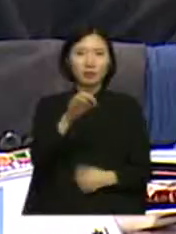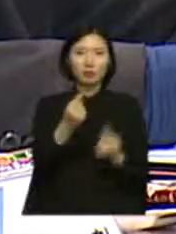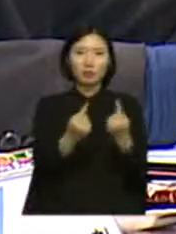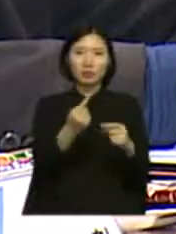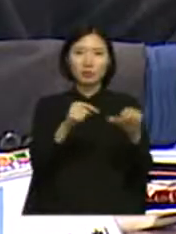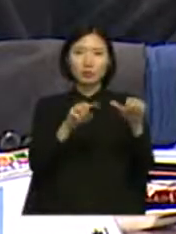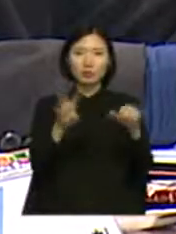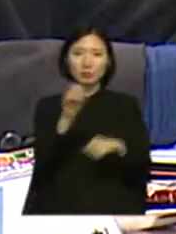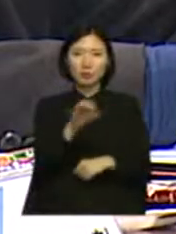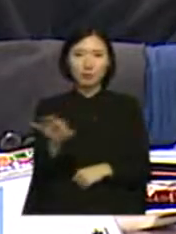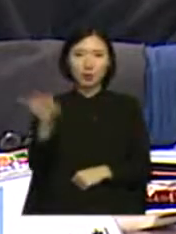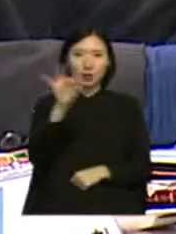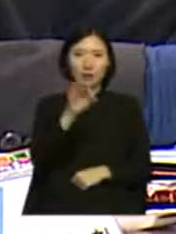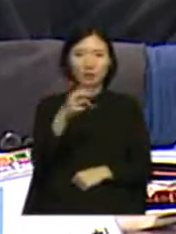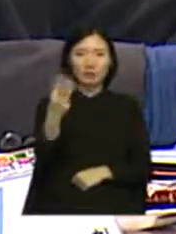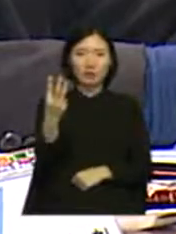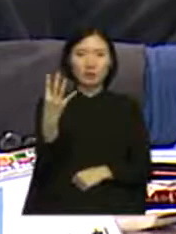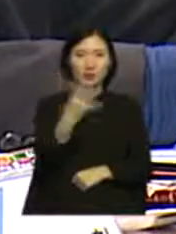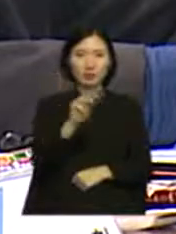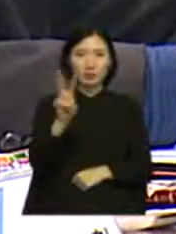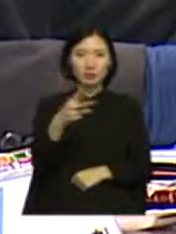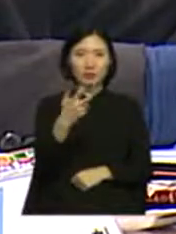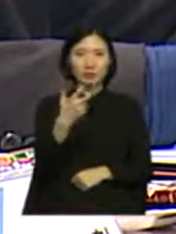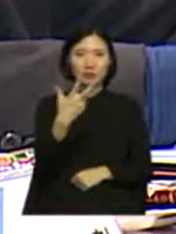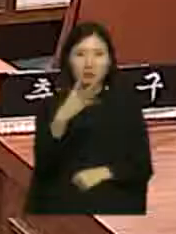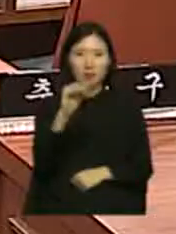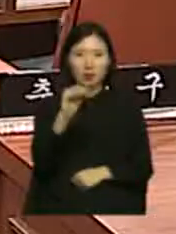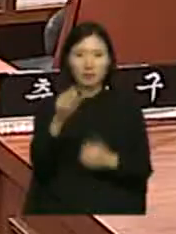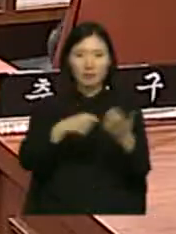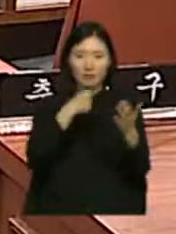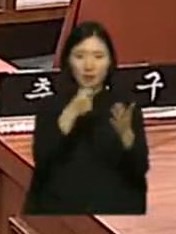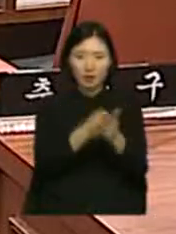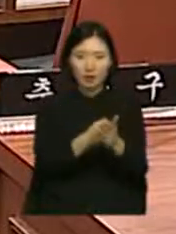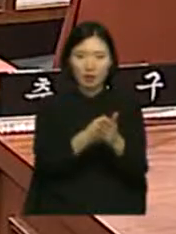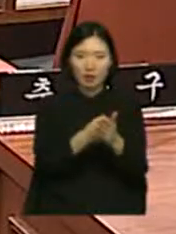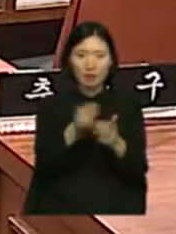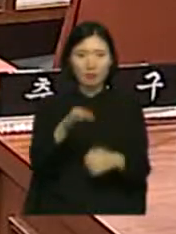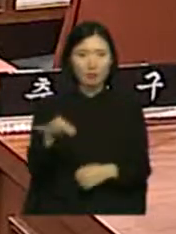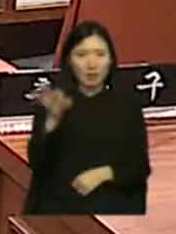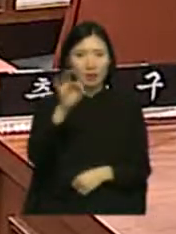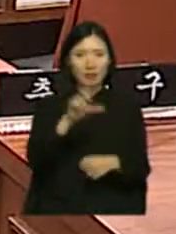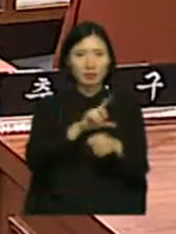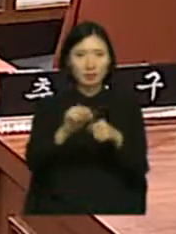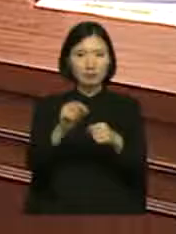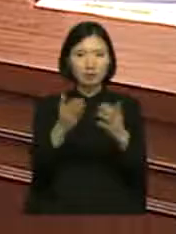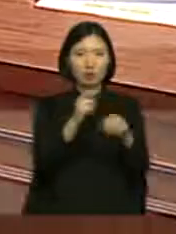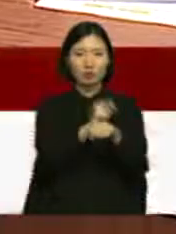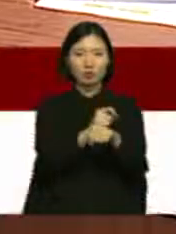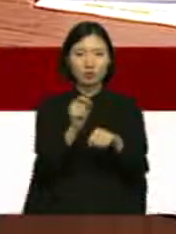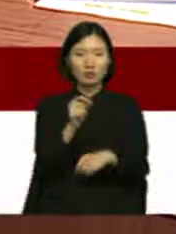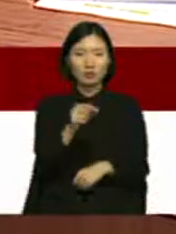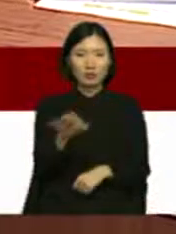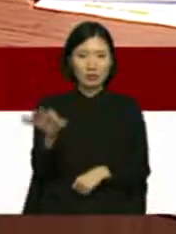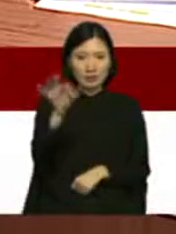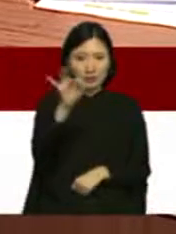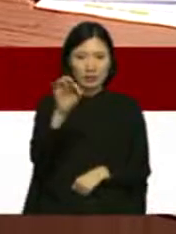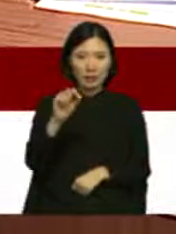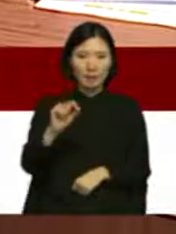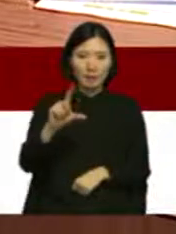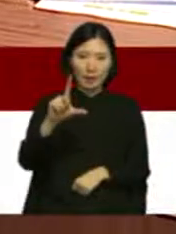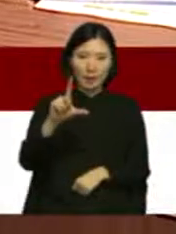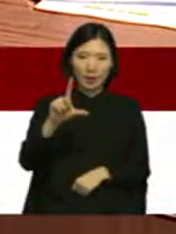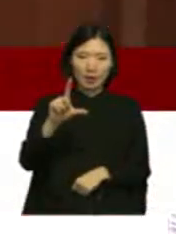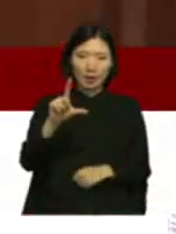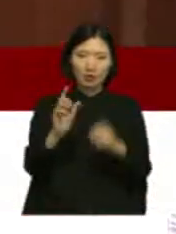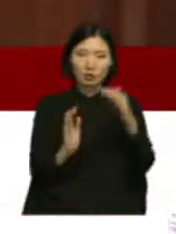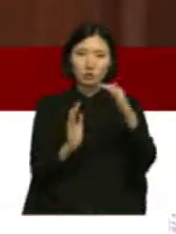5.4% 인상된 4,377만 원을 결정했고 해당 인상안이 지방공무원 인상 범위인 2.6%를 초과함에